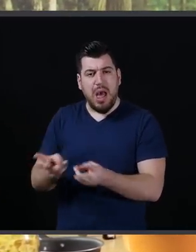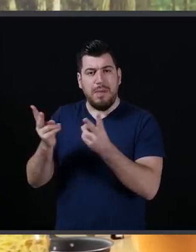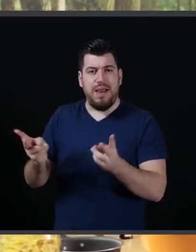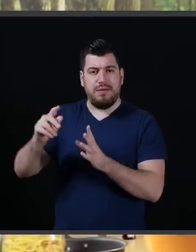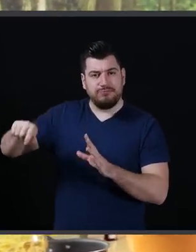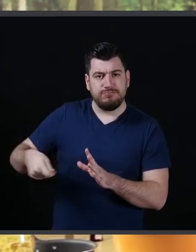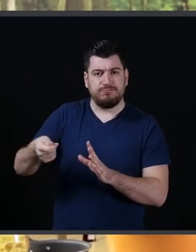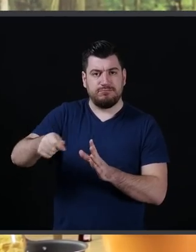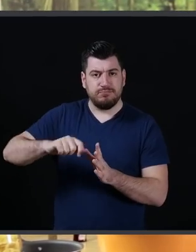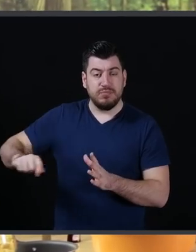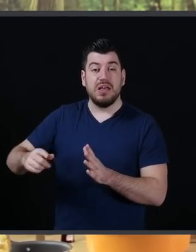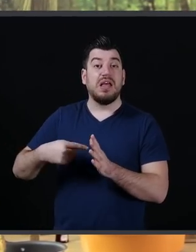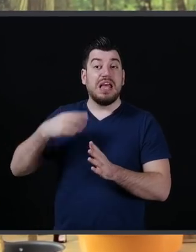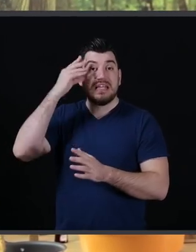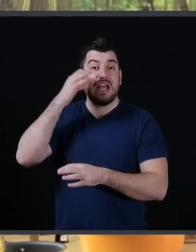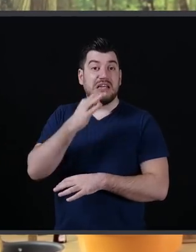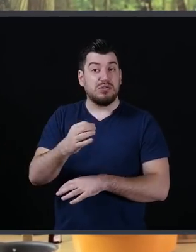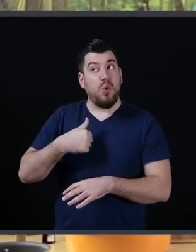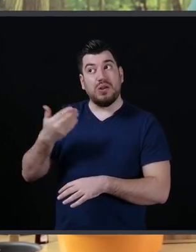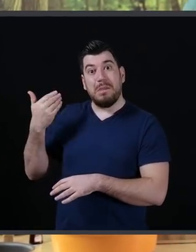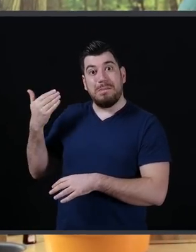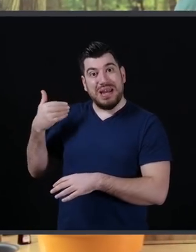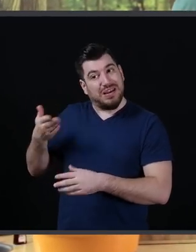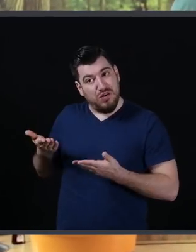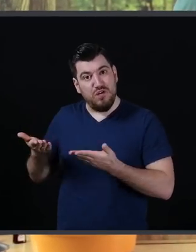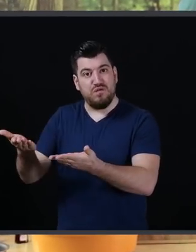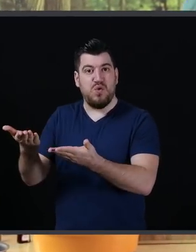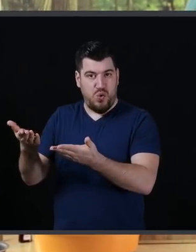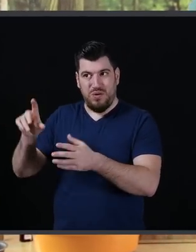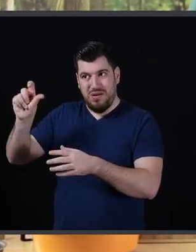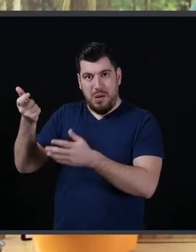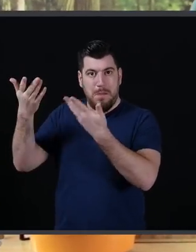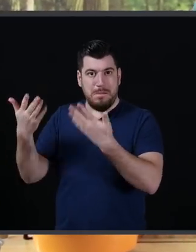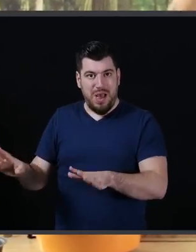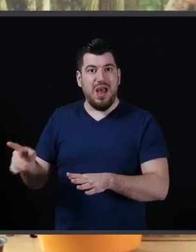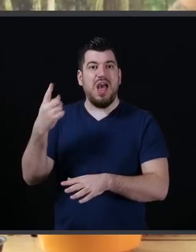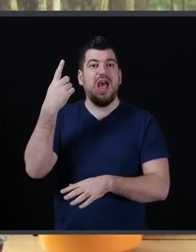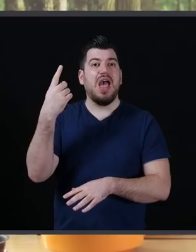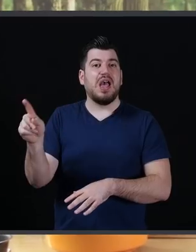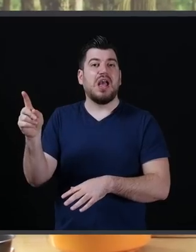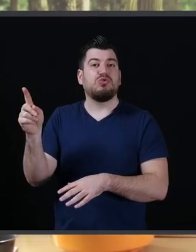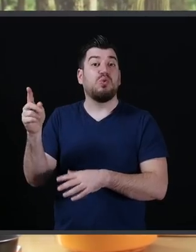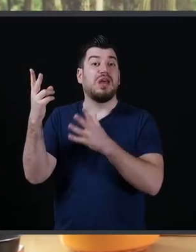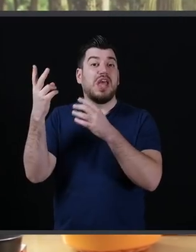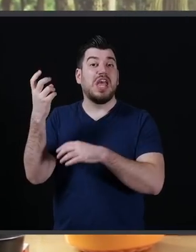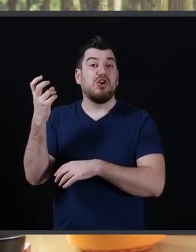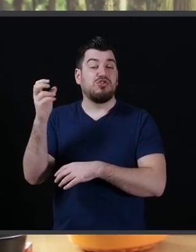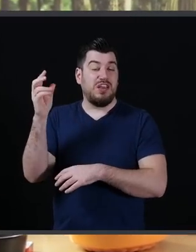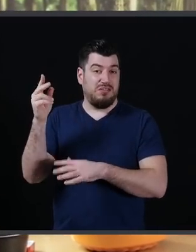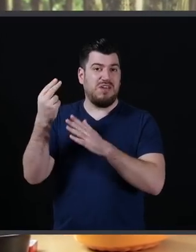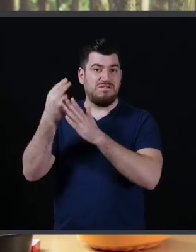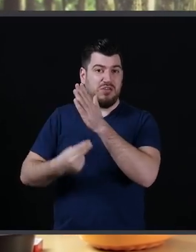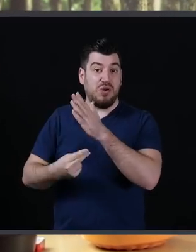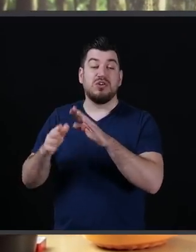ανάπτει το φούρνο από πριν Στους 160 βαθμούς Πριν ξεκινήσουμε καν να φτιάχνουμε το κέικ Γιατί ο φούρνος μας πρέπει να καίει στους 160 βαθμούς